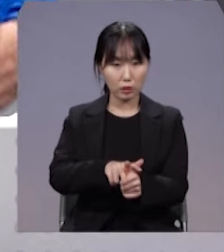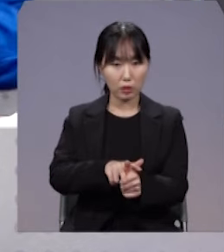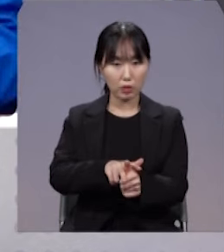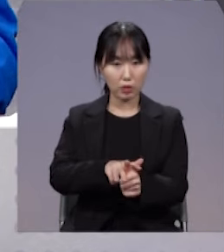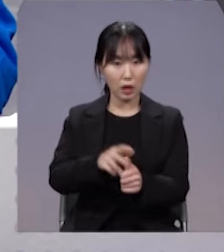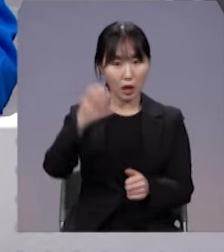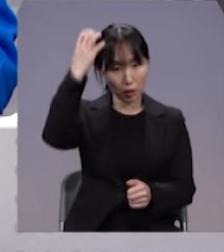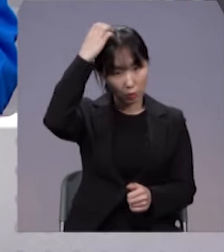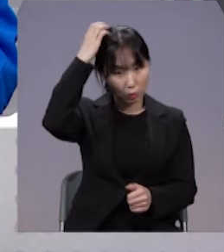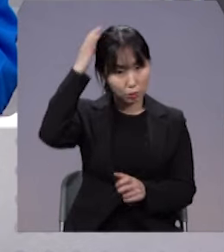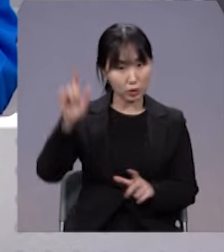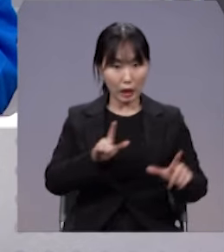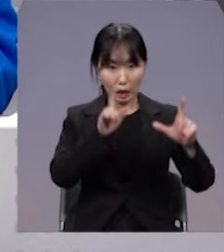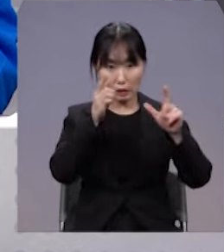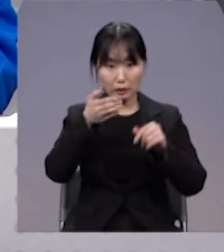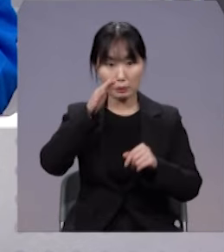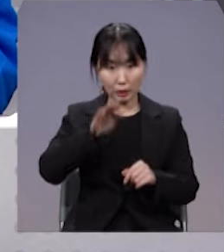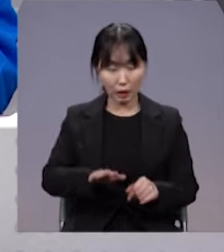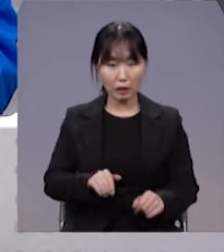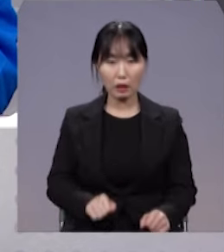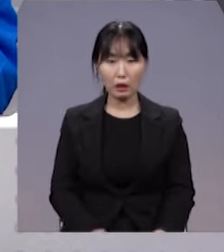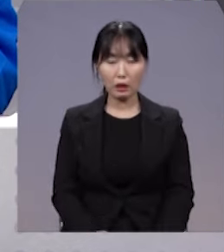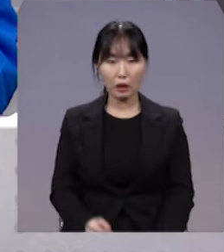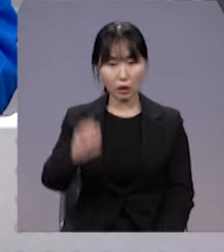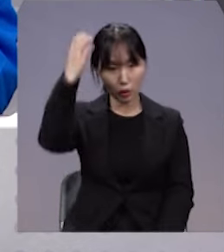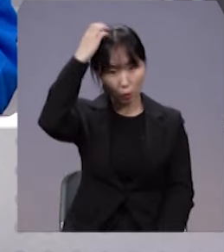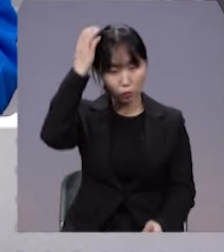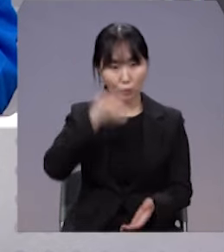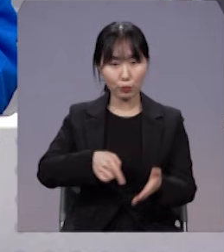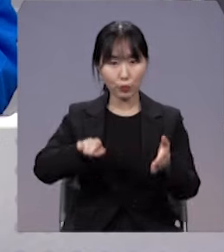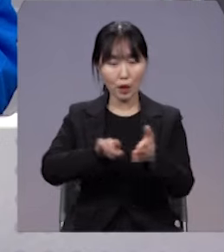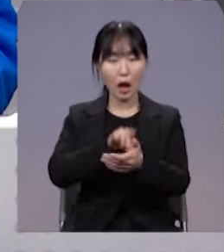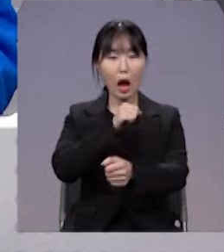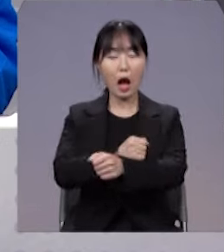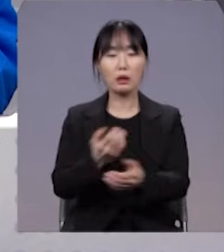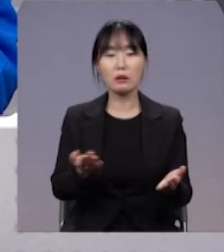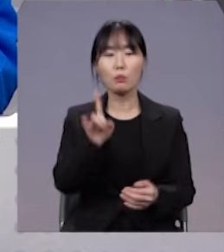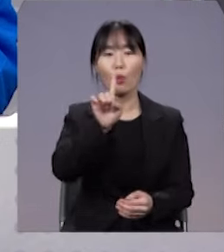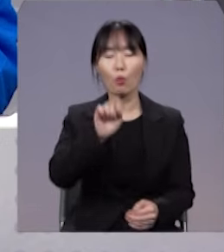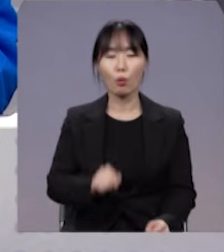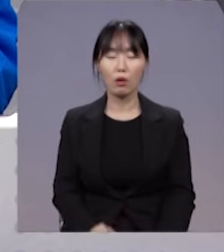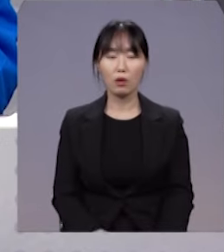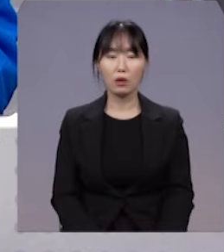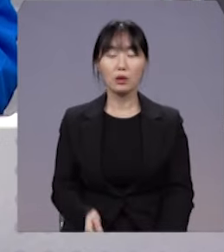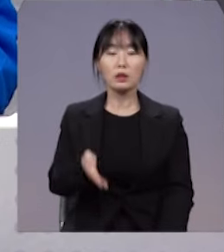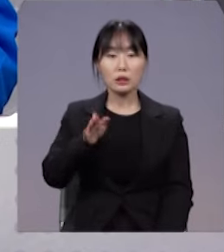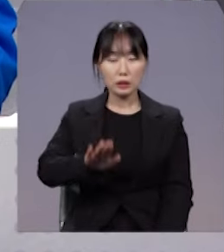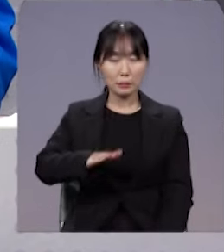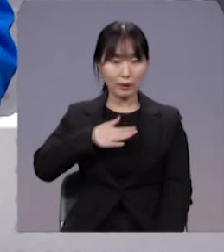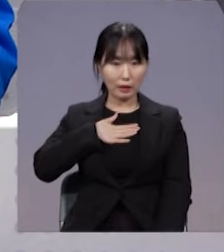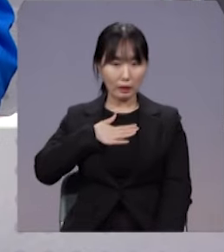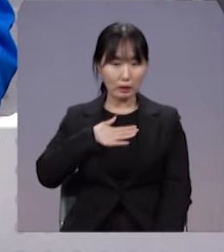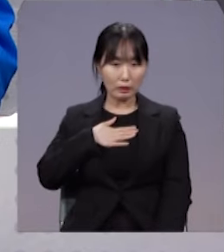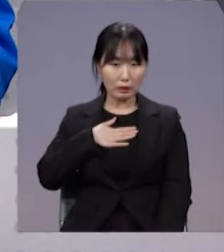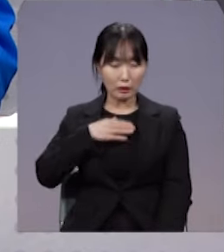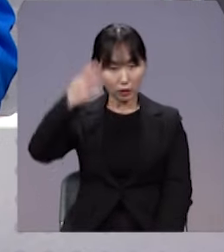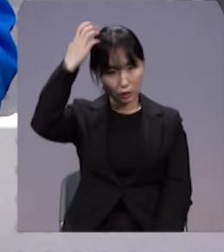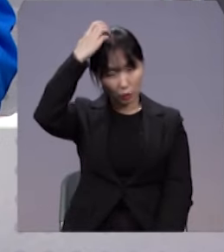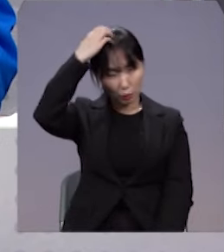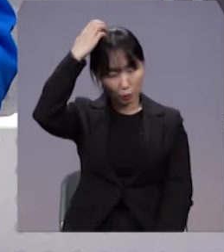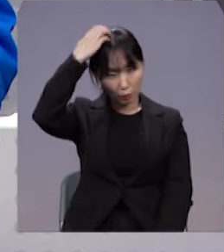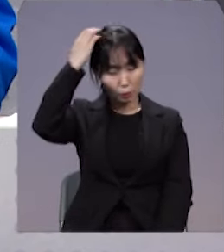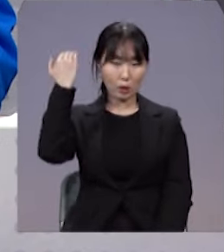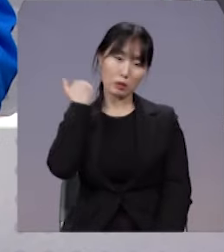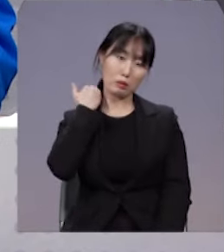영종에 사시지만 영영을 위하신 뭐가 있습니까 그렇지만은 저는 어 영종에